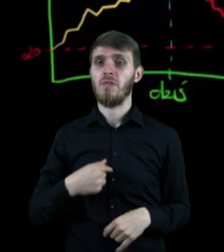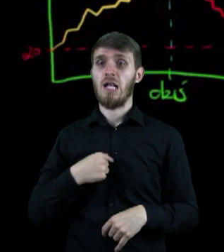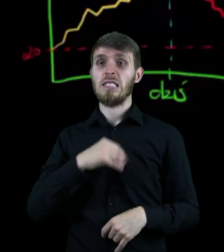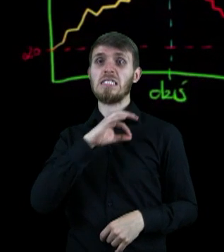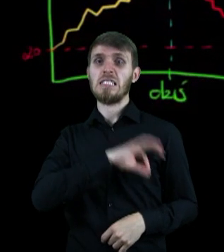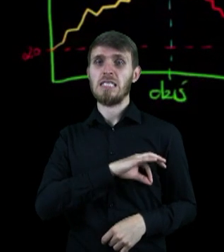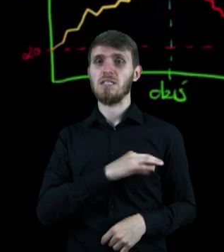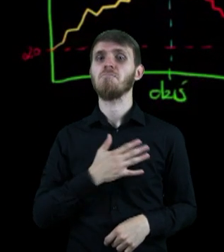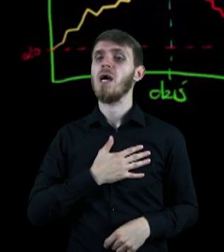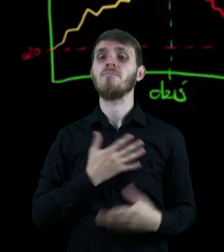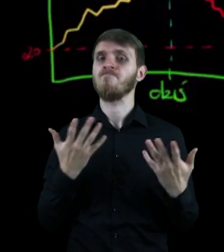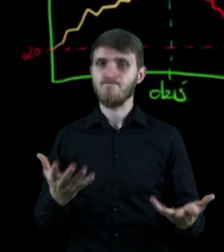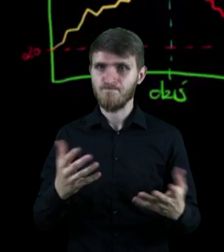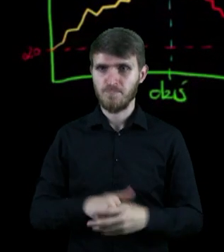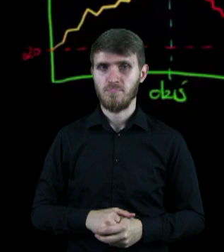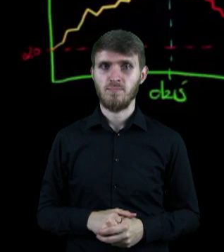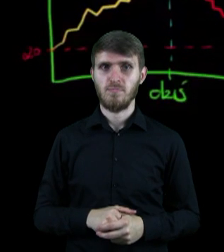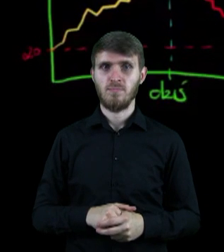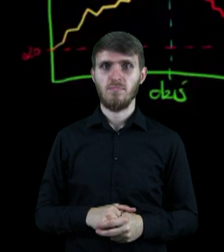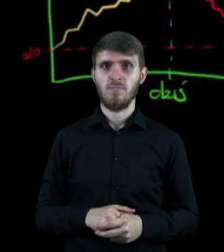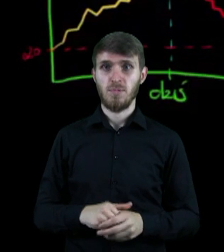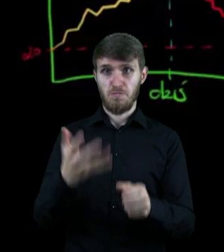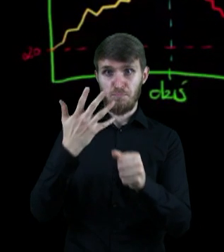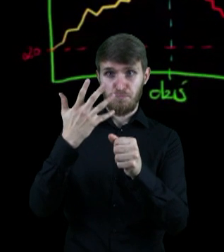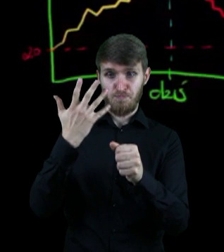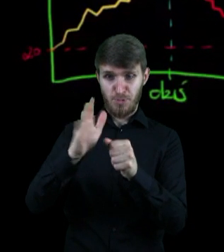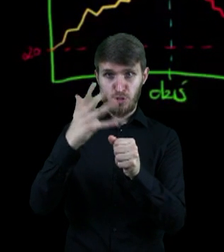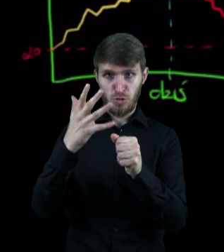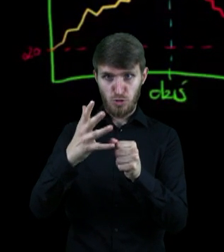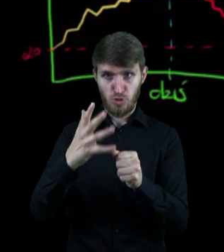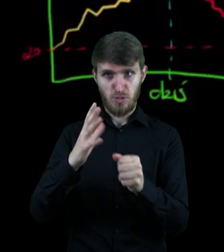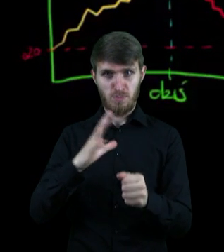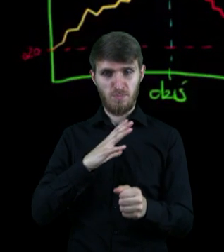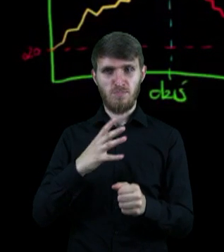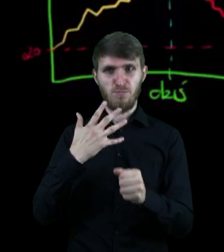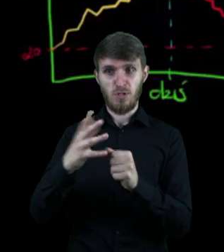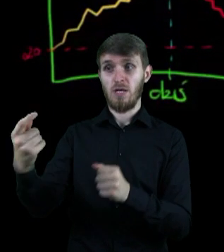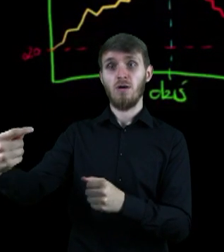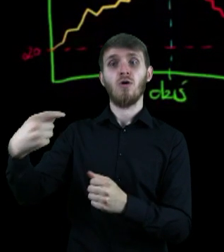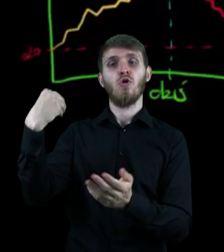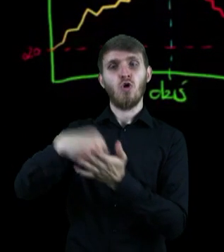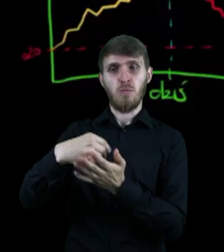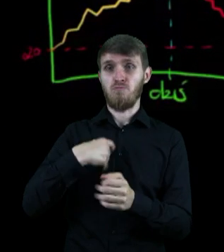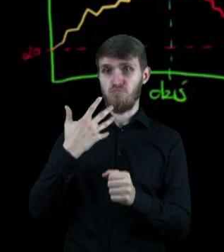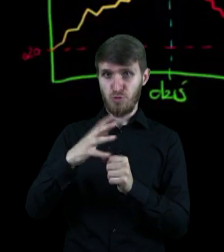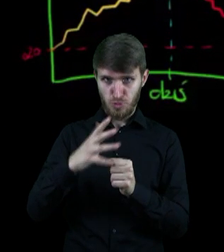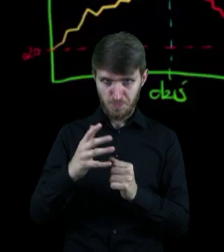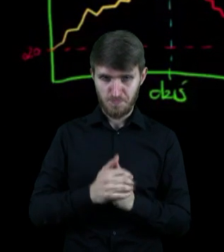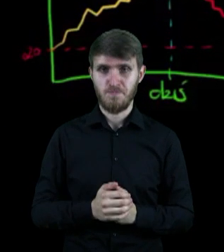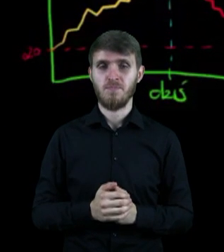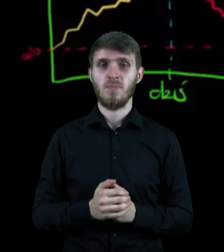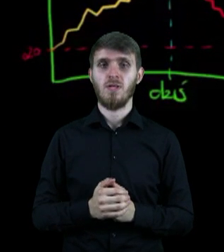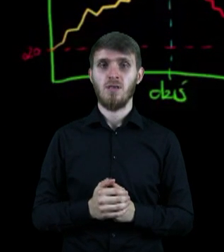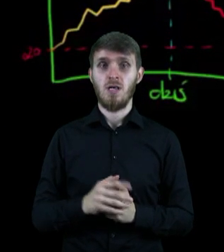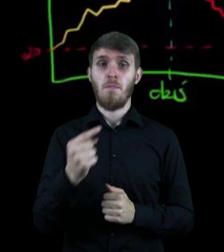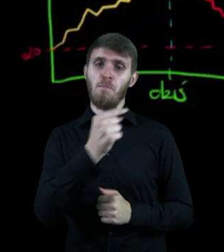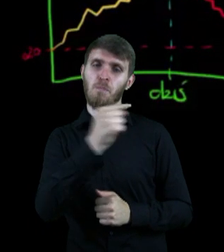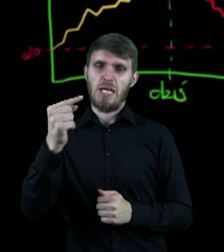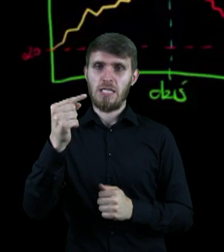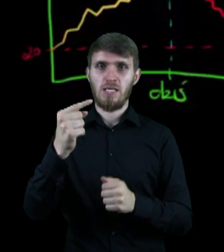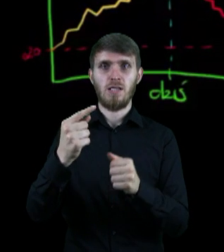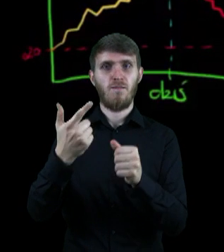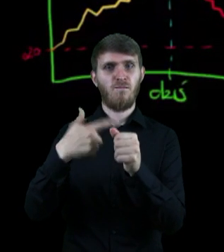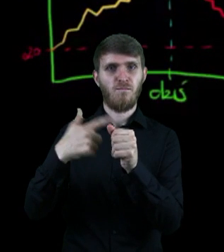wasz zysk to 50 zł, które żeście zarobili na sprzedaży, minus